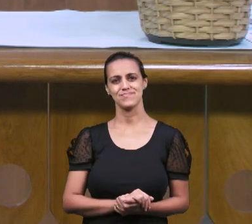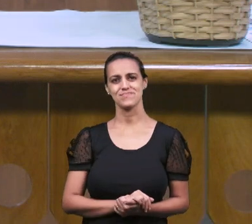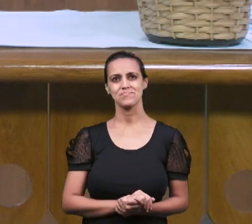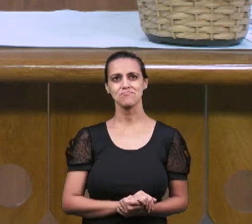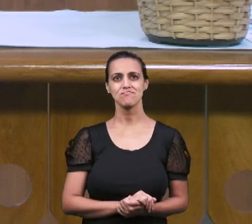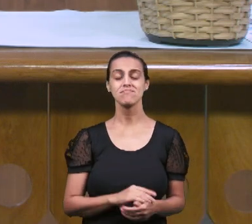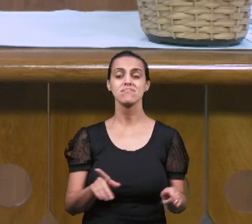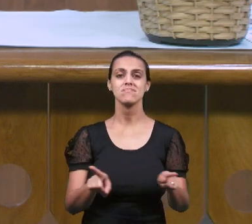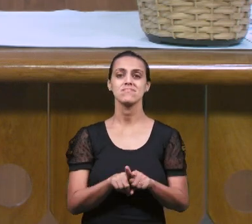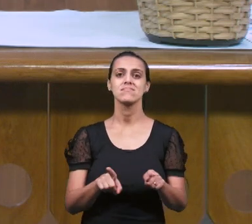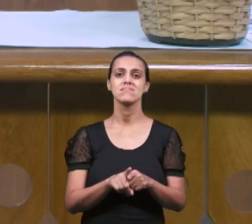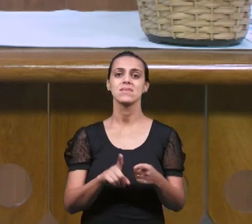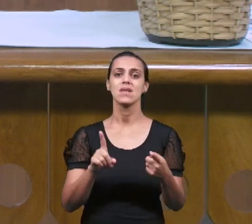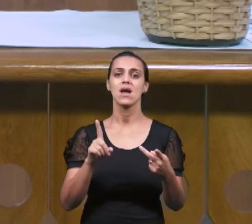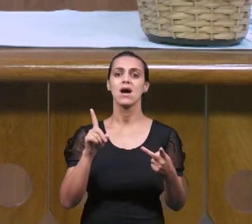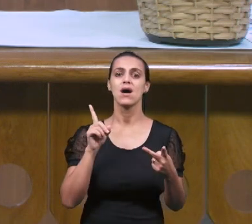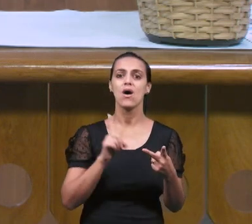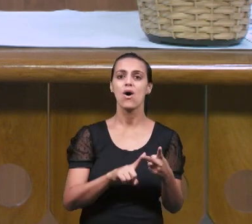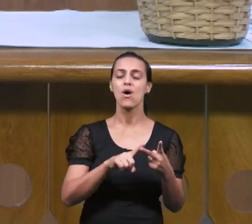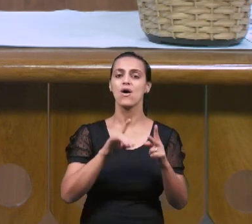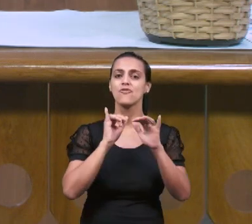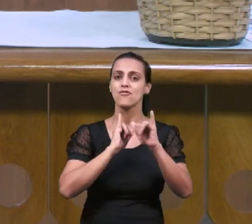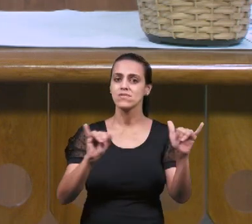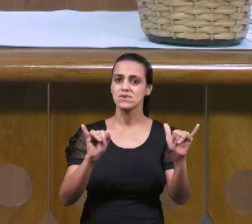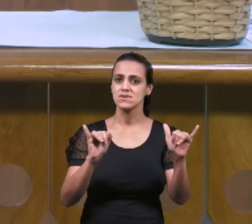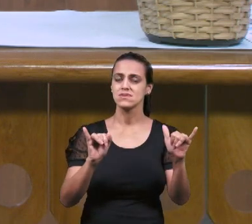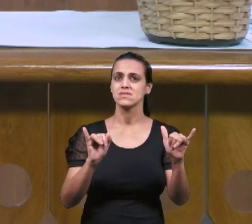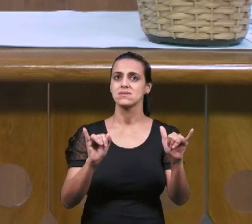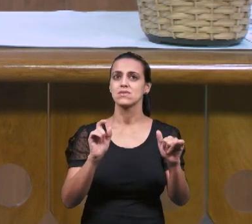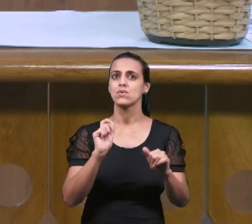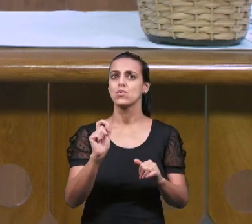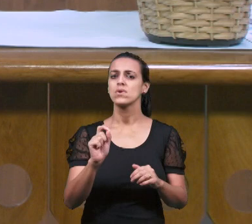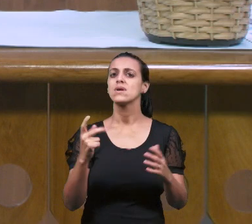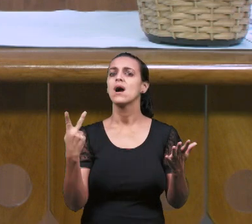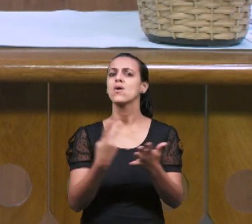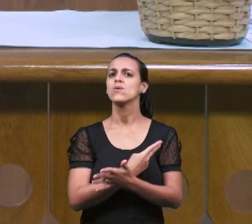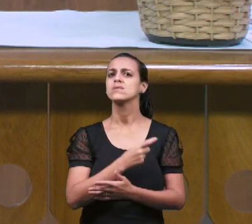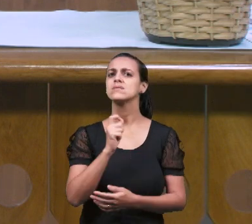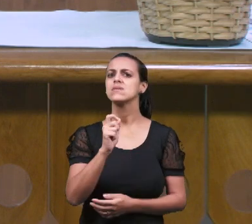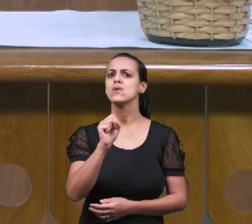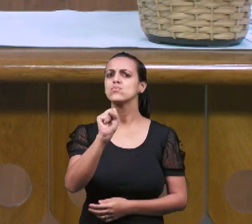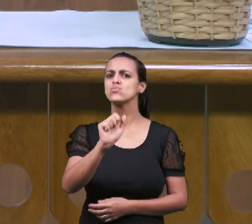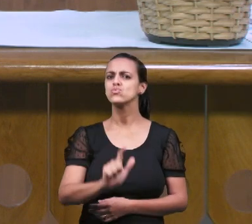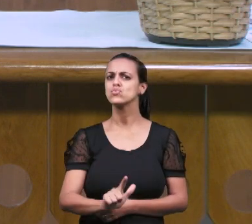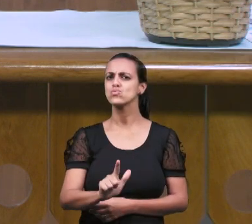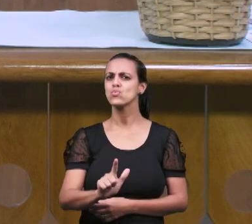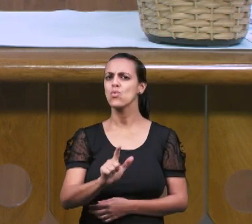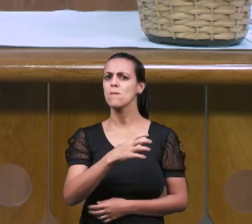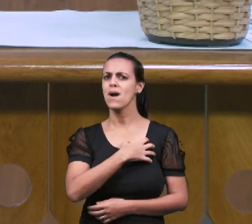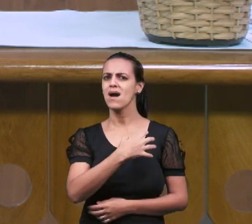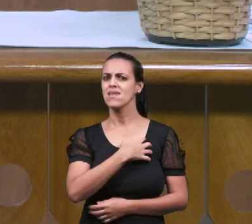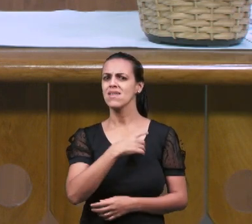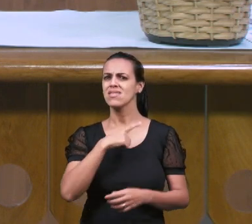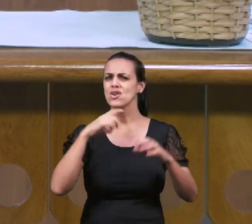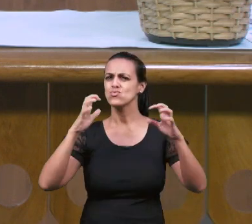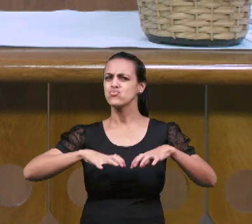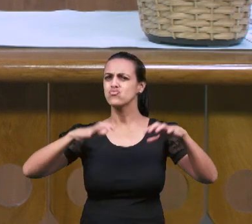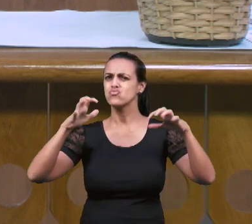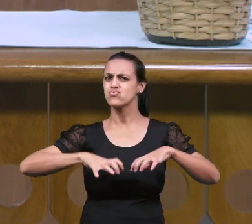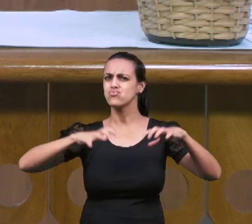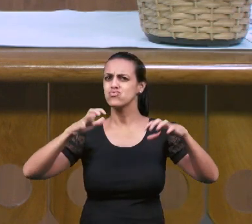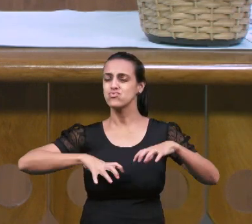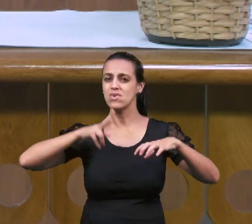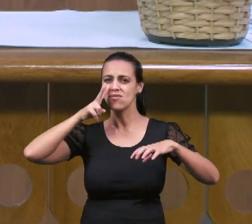sur le départ de notre frère Aloïso. Encore une autre information à propos de ce qui se passe au sud du Bahia,